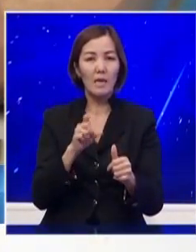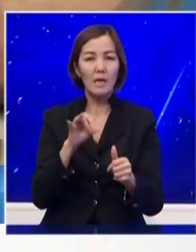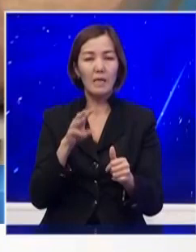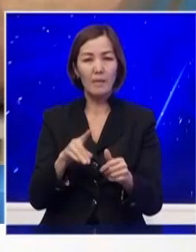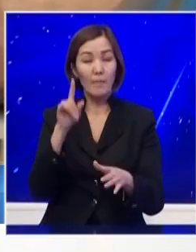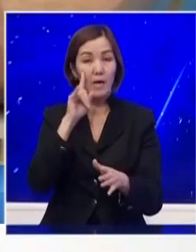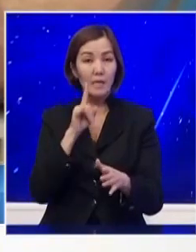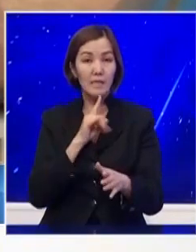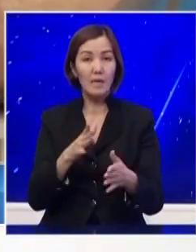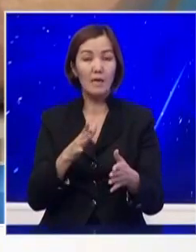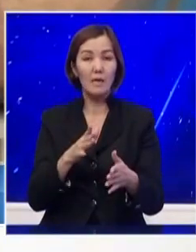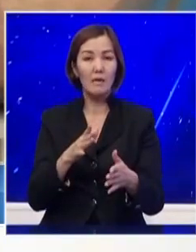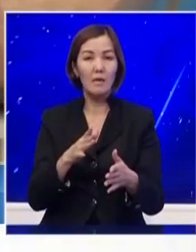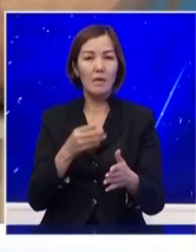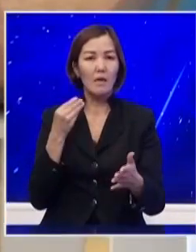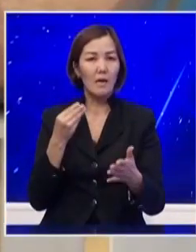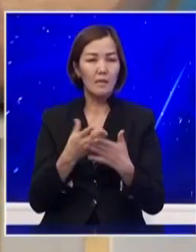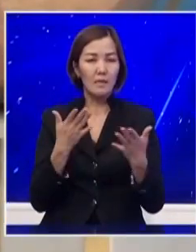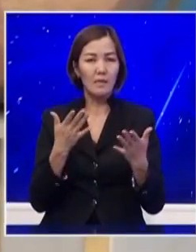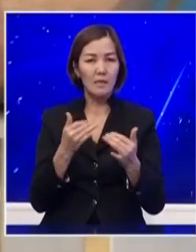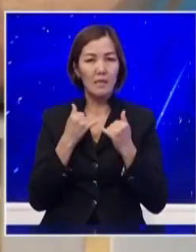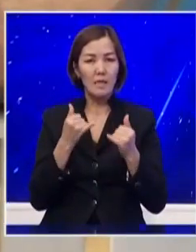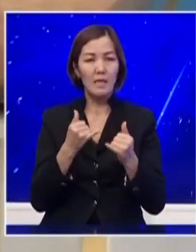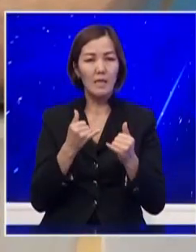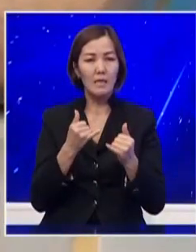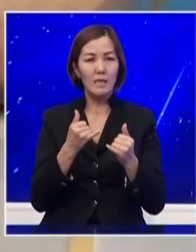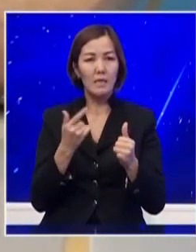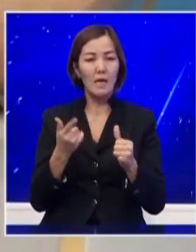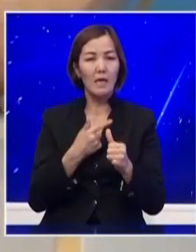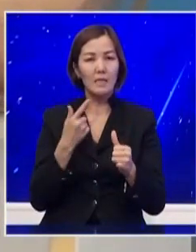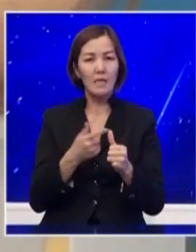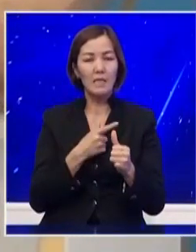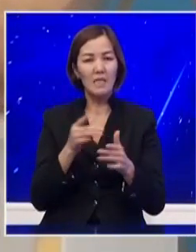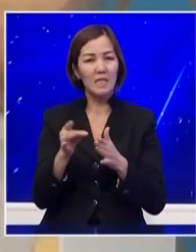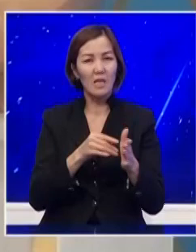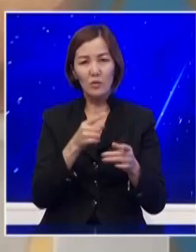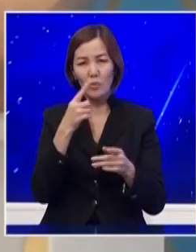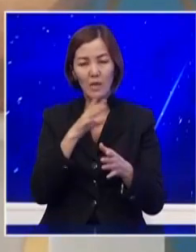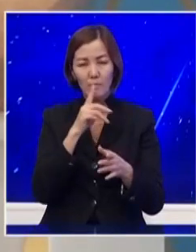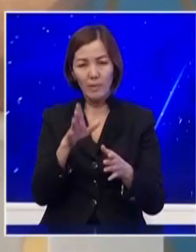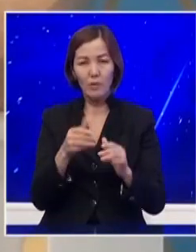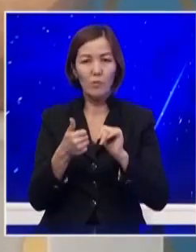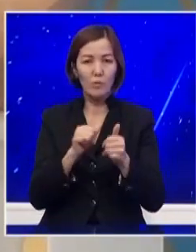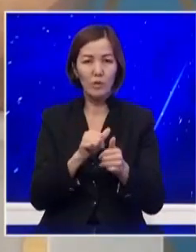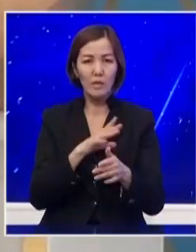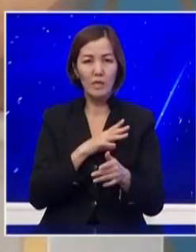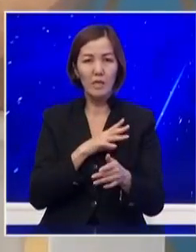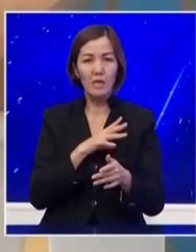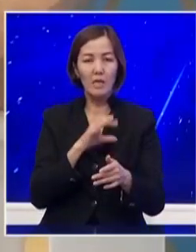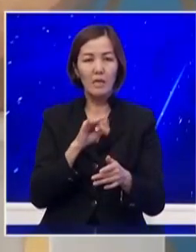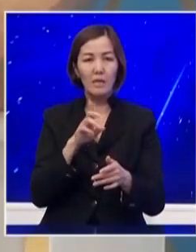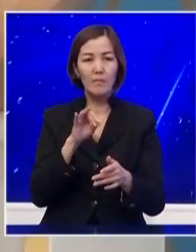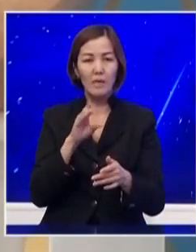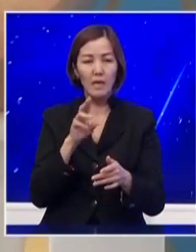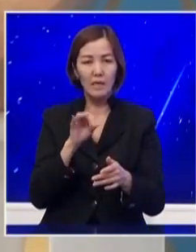Қазақ ондай киелі есімдерді тура айтпайды, жанамалап айтады, сәл өзгертіп айтады. Ибрахим деген Ибрайым,